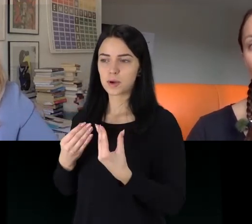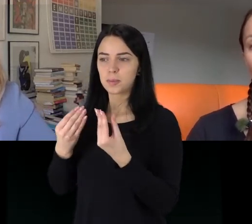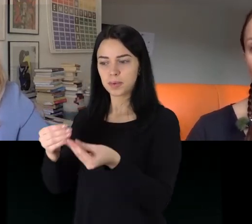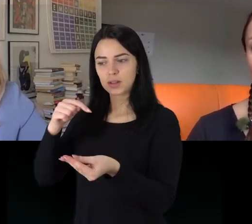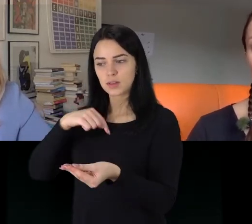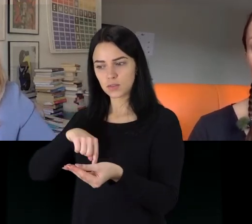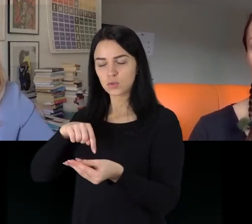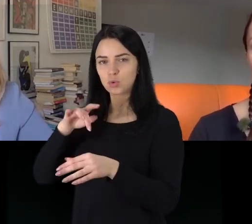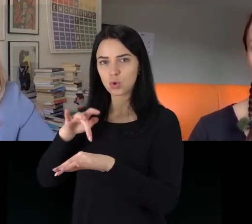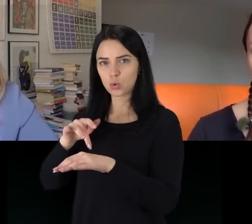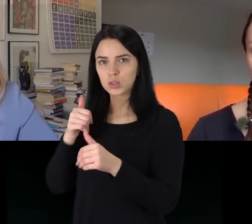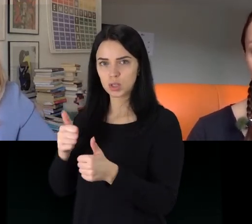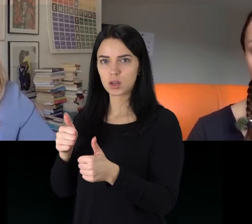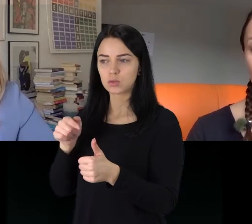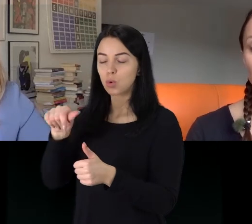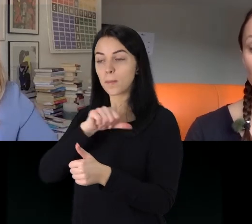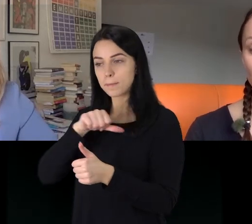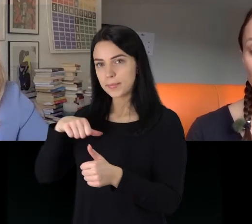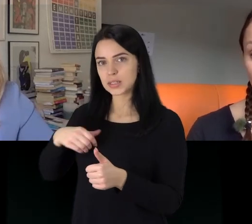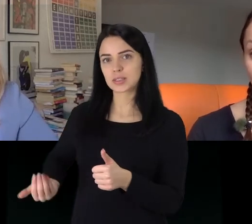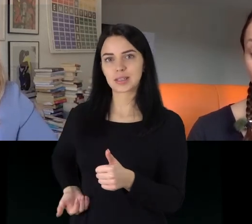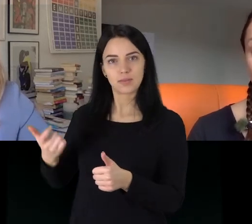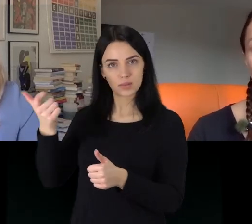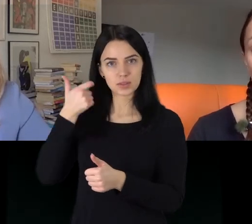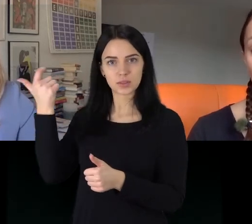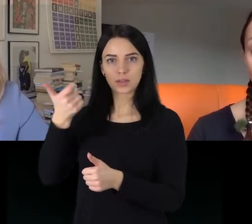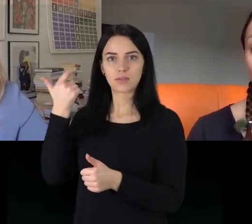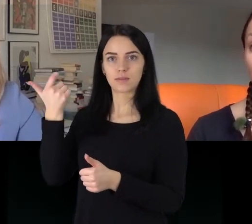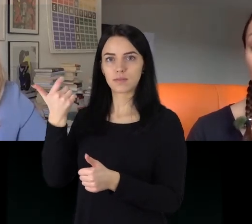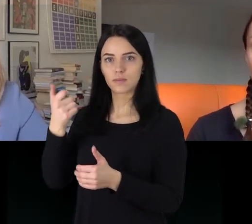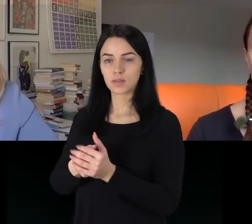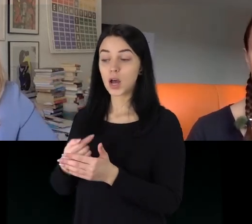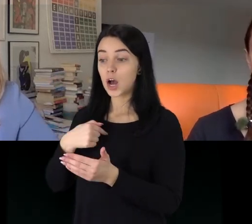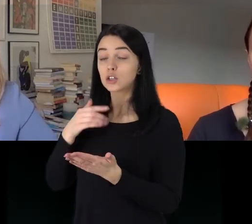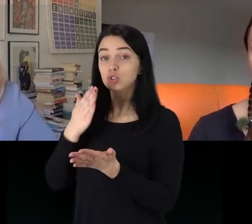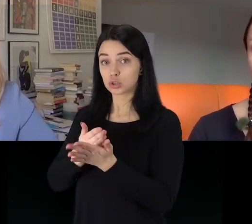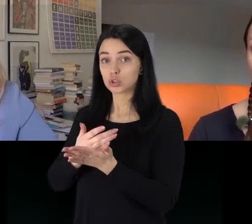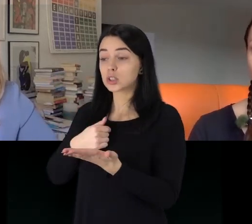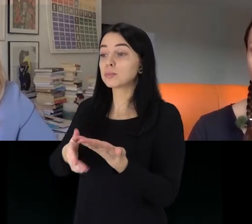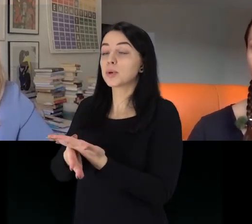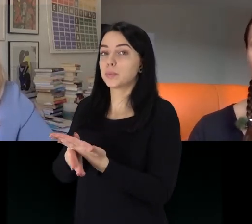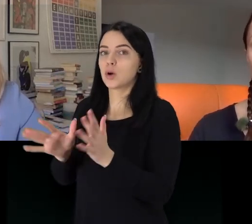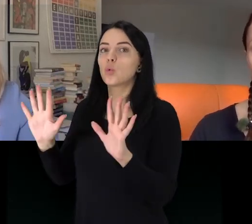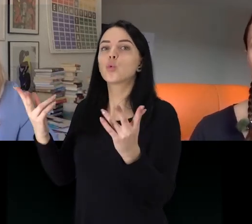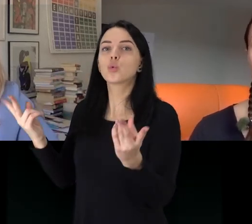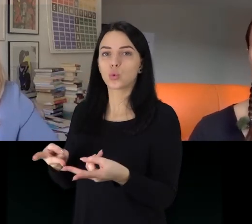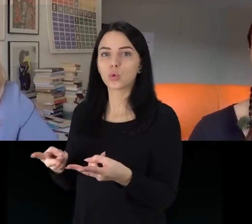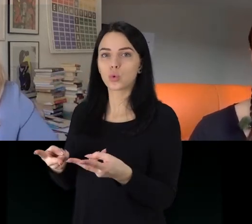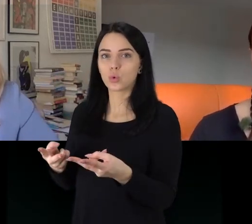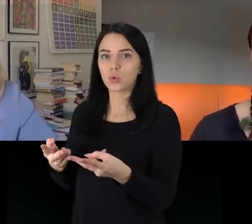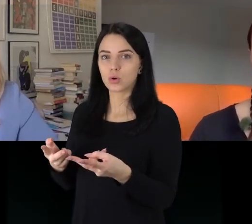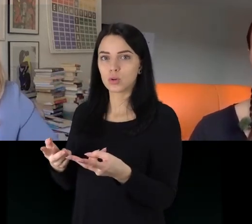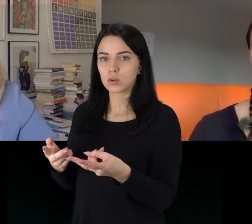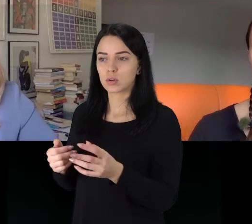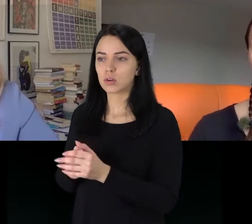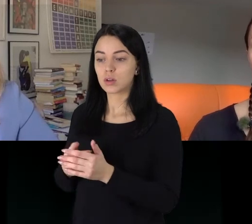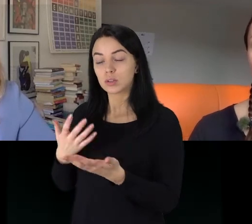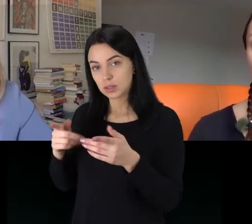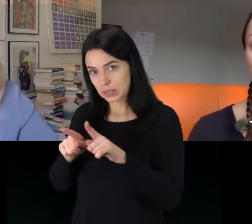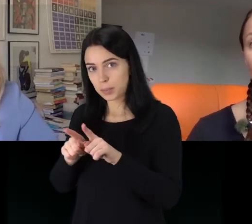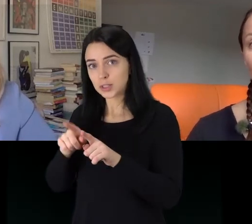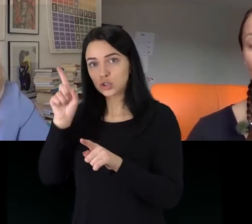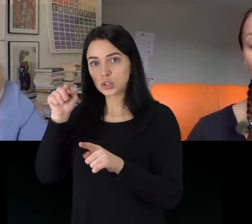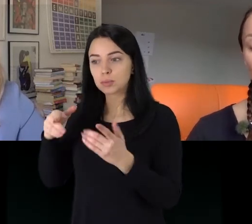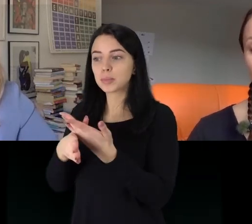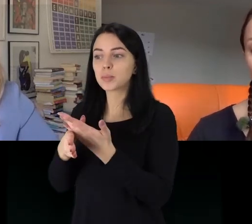vis dėlto tu esi savo gyvenimo šeimininkas. Aš esu čia, aš esu pagalba, jeigu to jos reikia, arba žinau, kurios gauti,